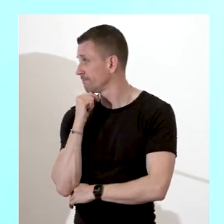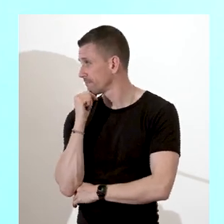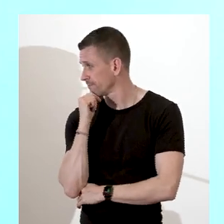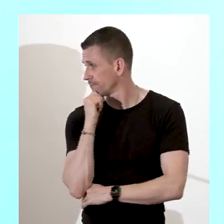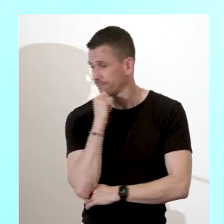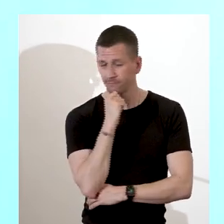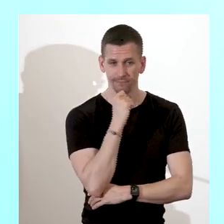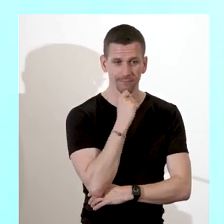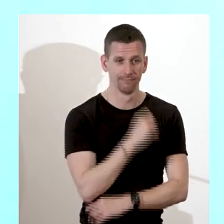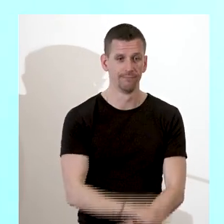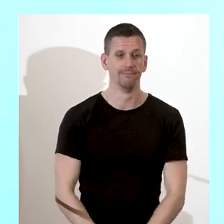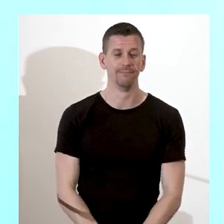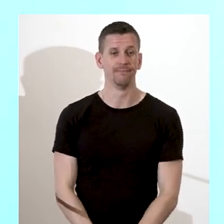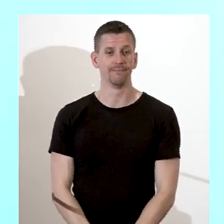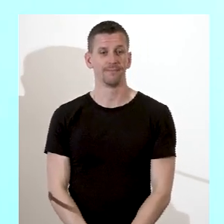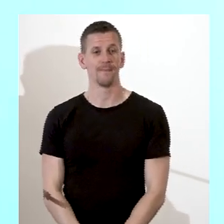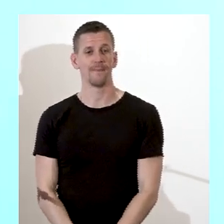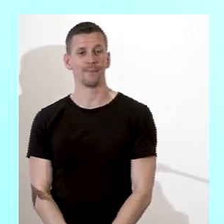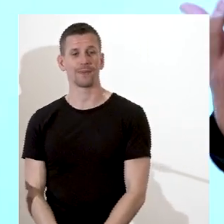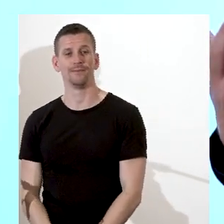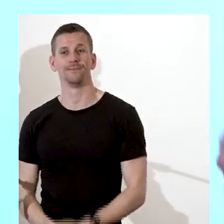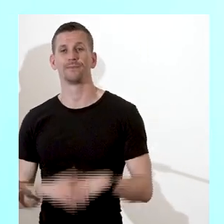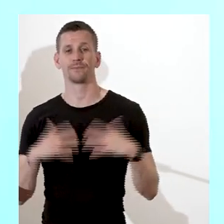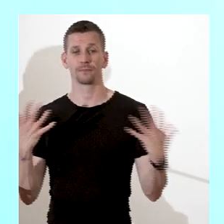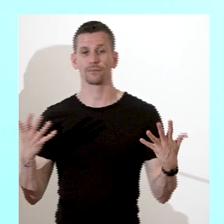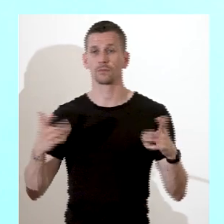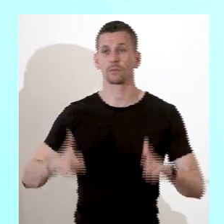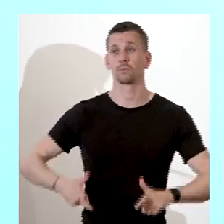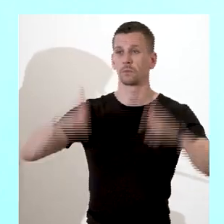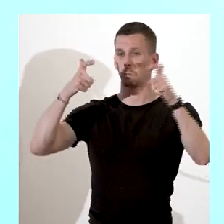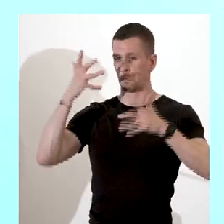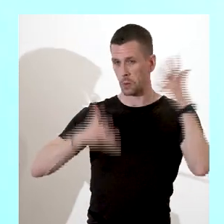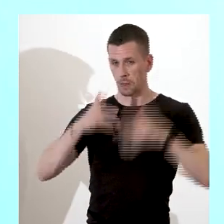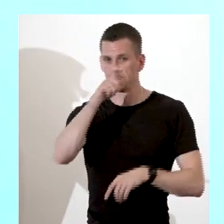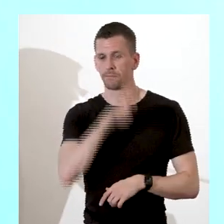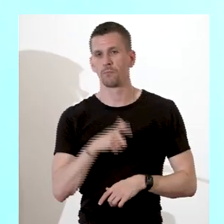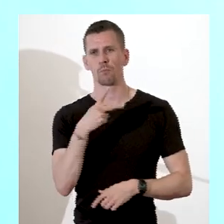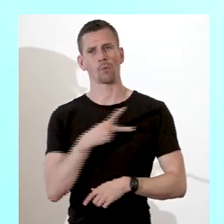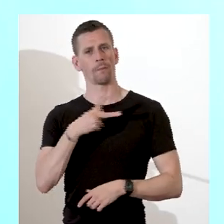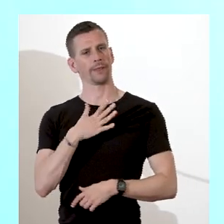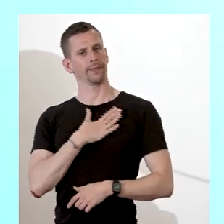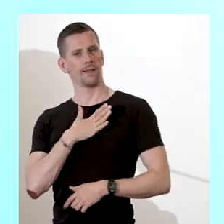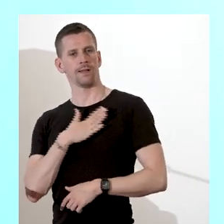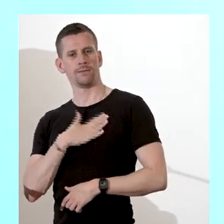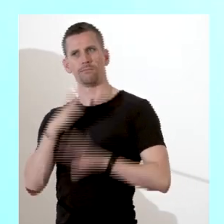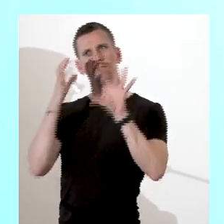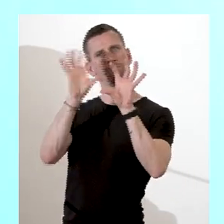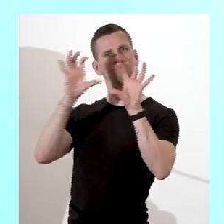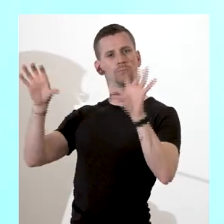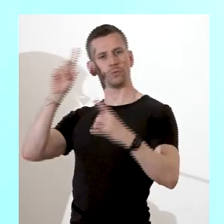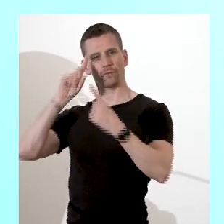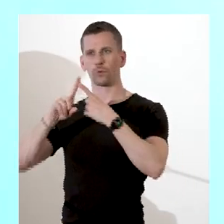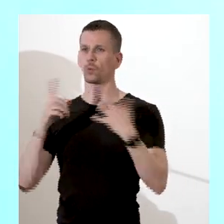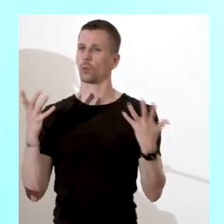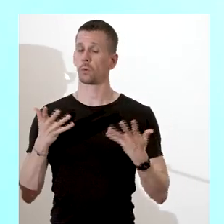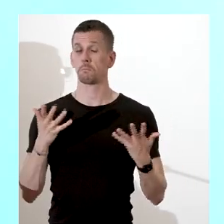S'agit-il pour les propriétaires des immeubles où ces mascarons sont sculptés, s'agit-il pour les propriétaires de ces immeubles de